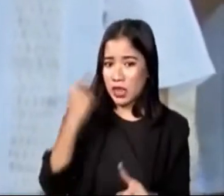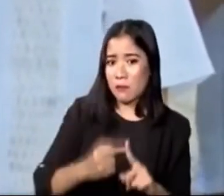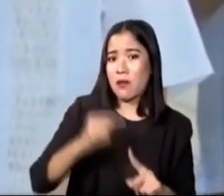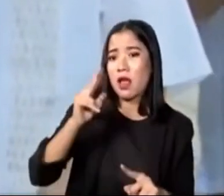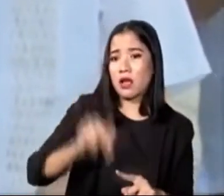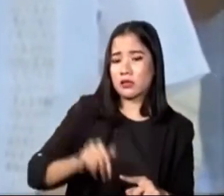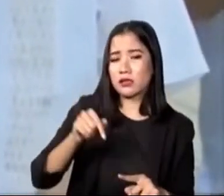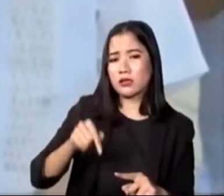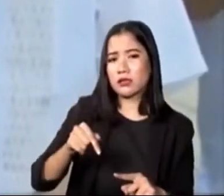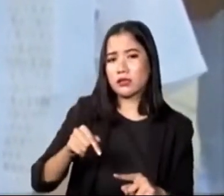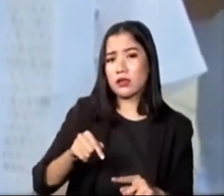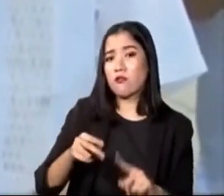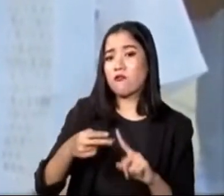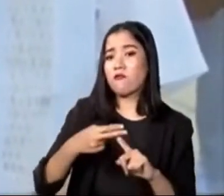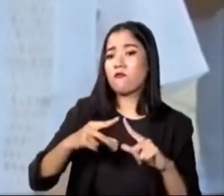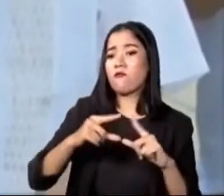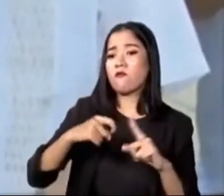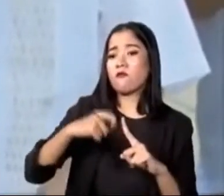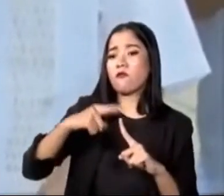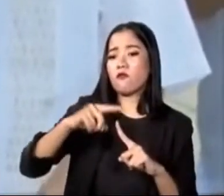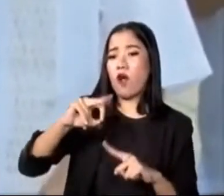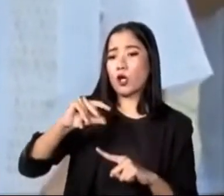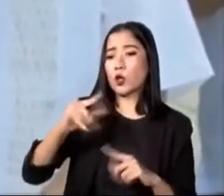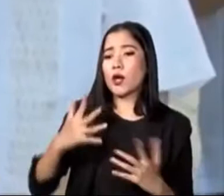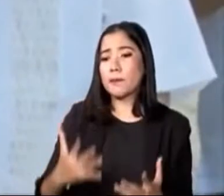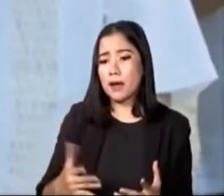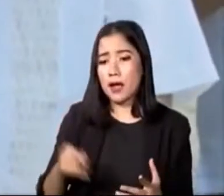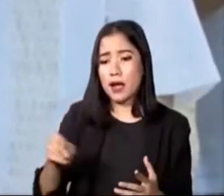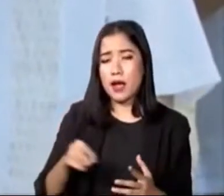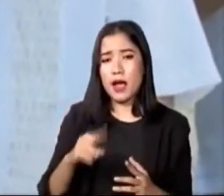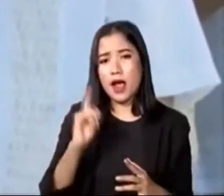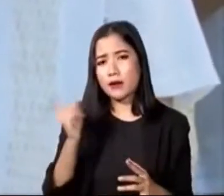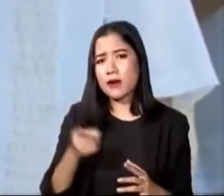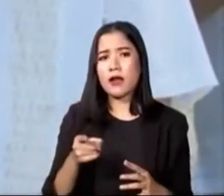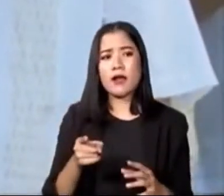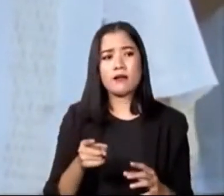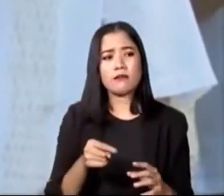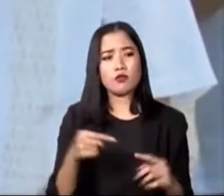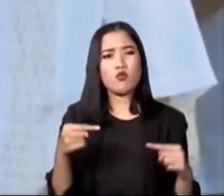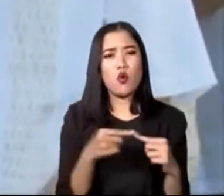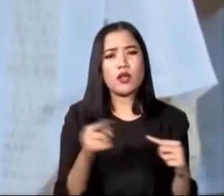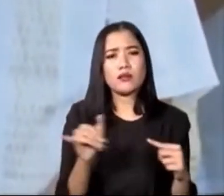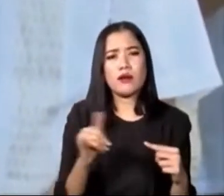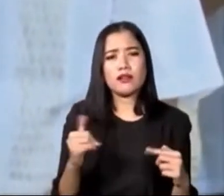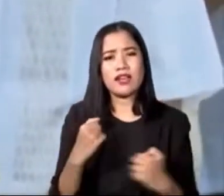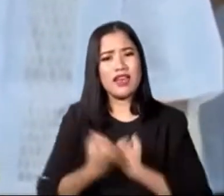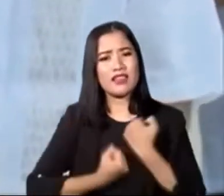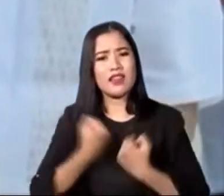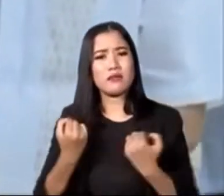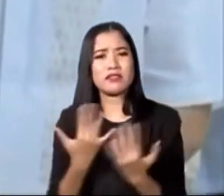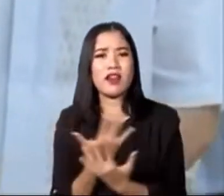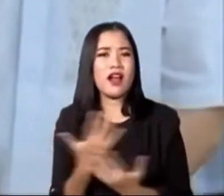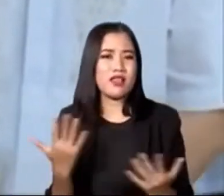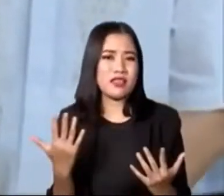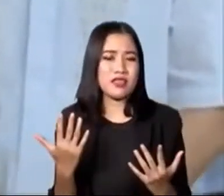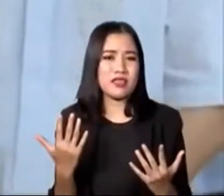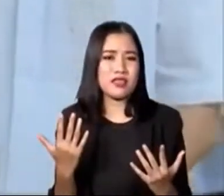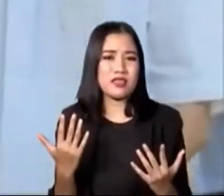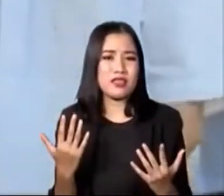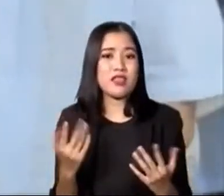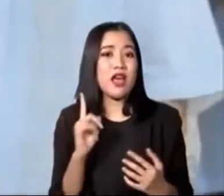kasus. Salah satu faktornya adalah hal-hal yang berkaitan dengan mobilitas masyarakat. Hal-hal yang berkaitan juga